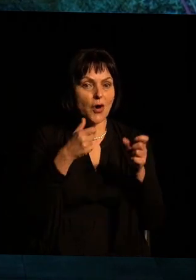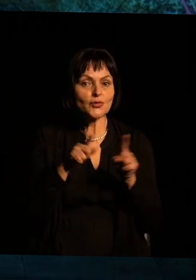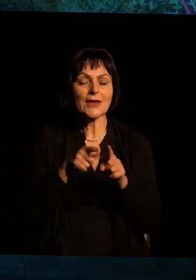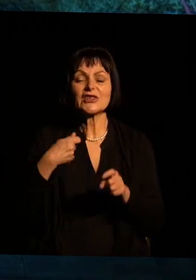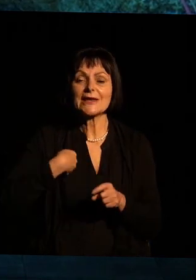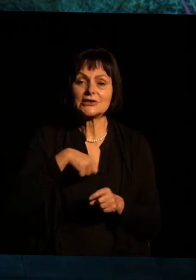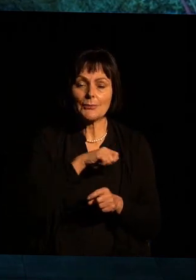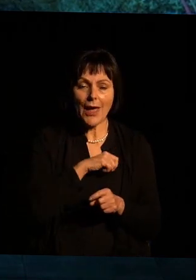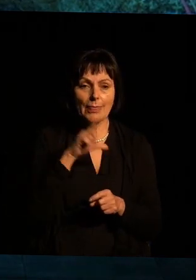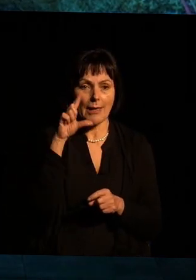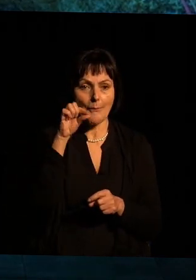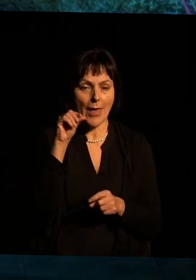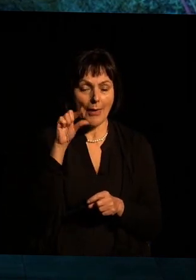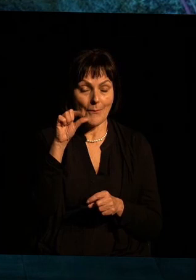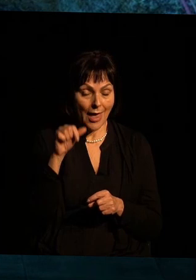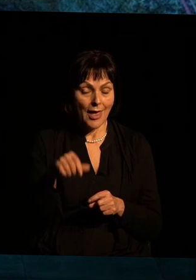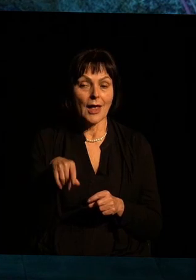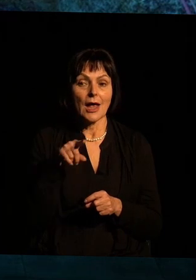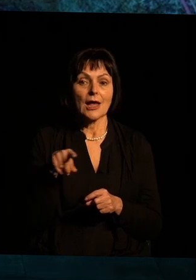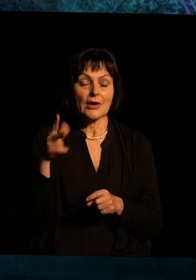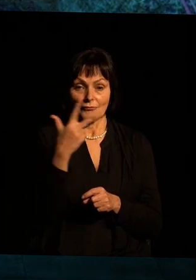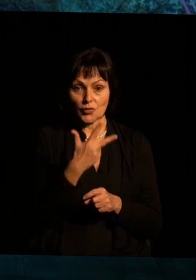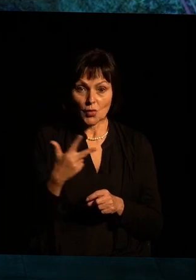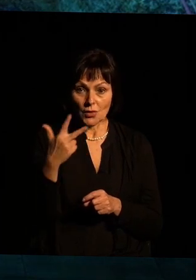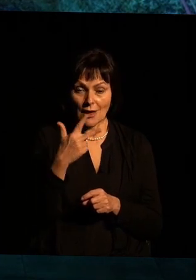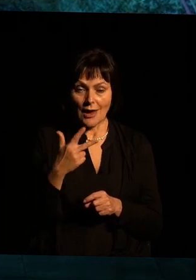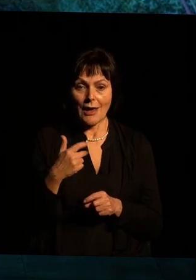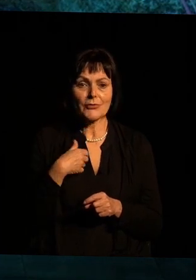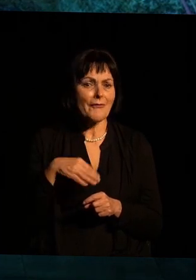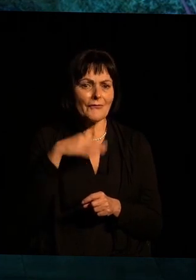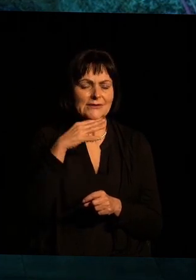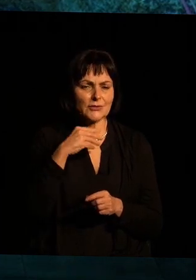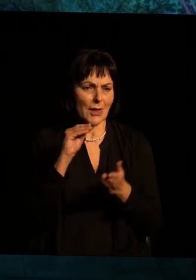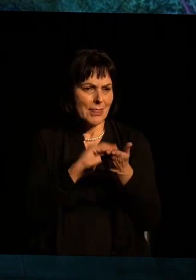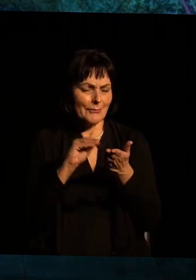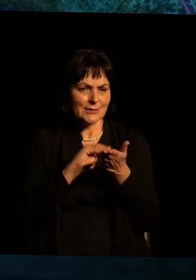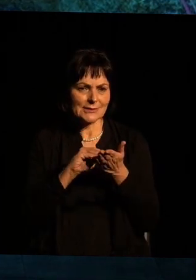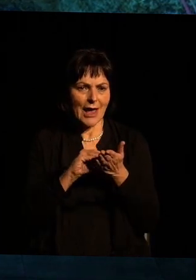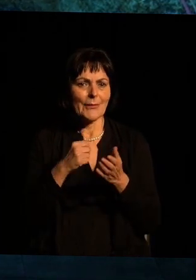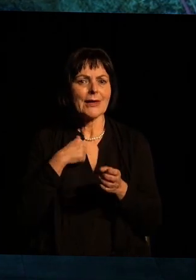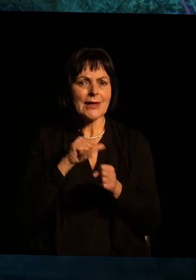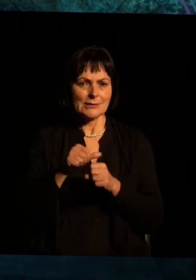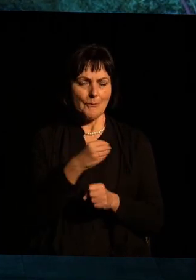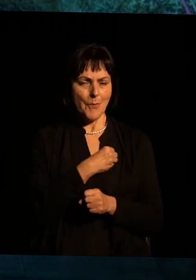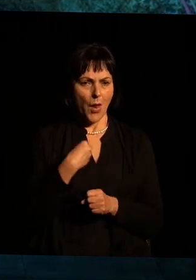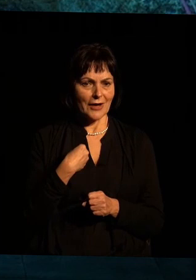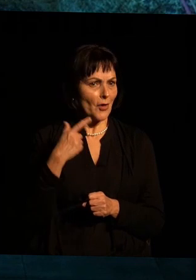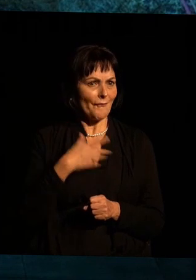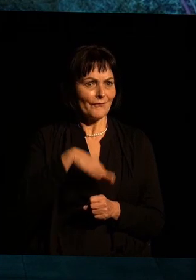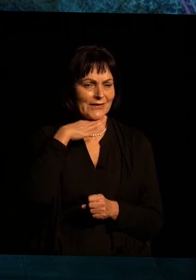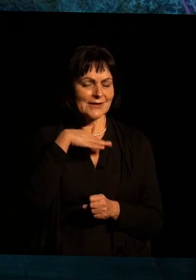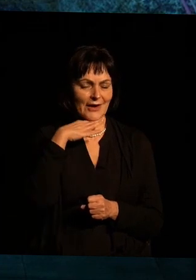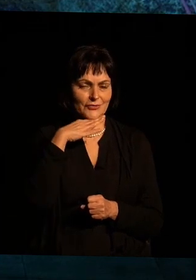Hiszpan Pepe, który również. No i właśnie wystarczyło to, że napisałem, że jestem Polakiem i to